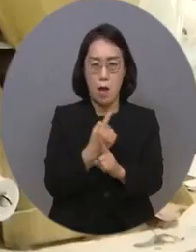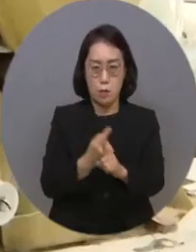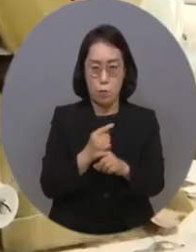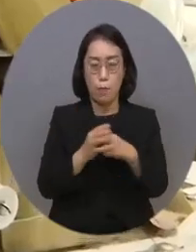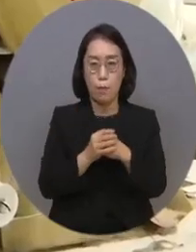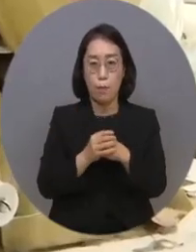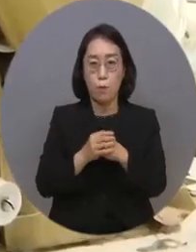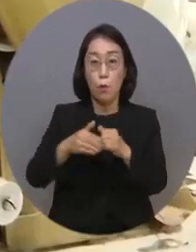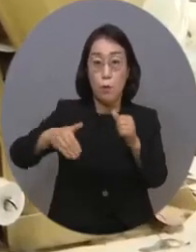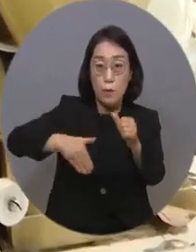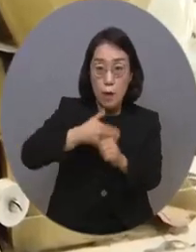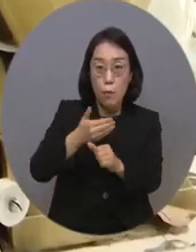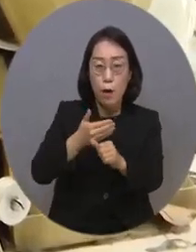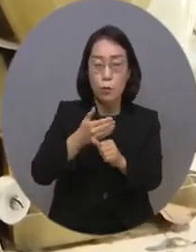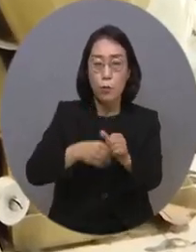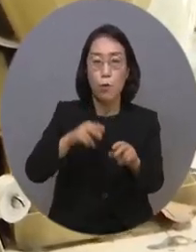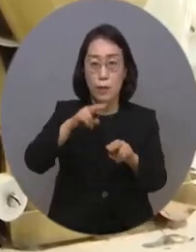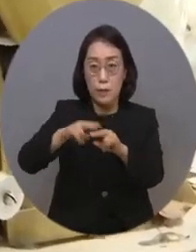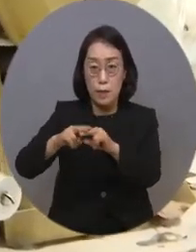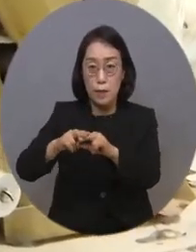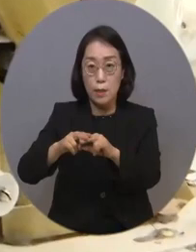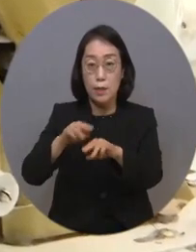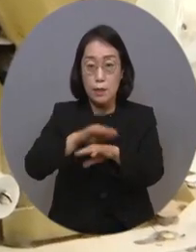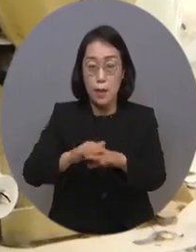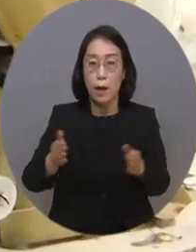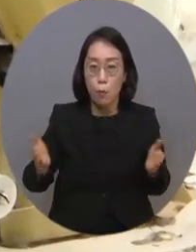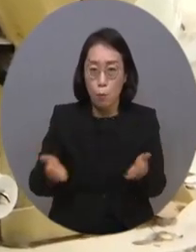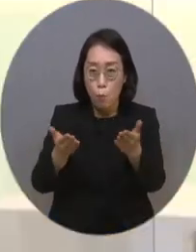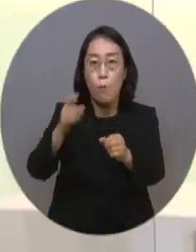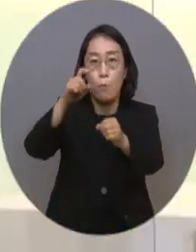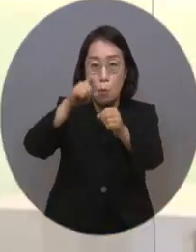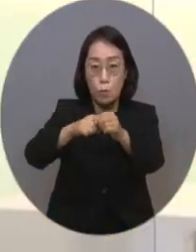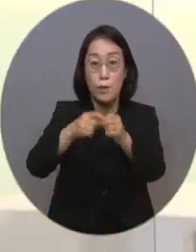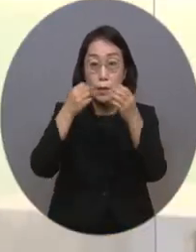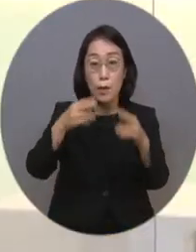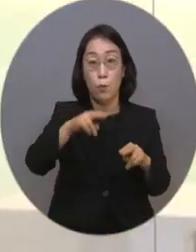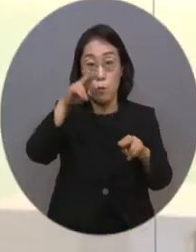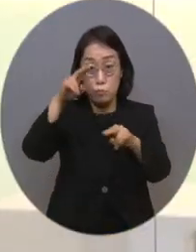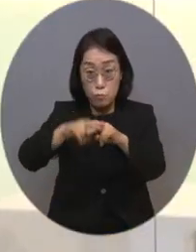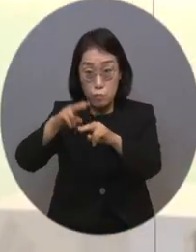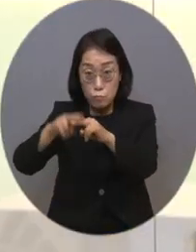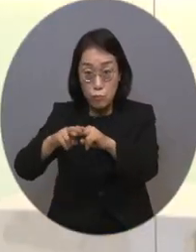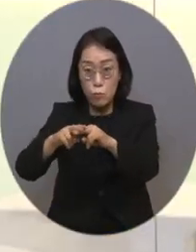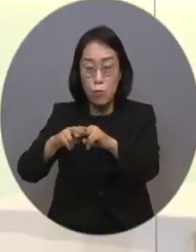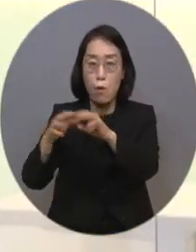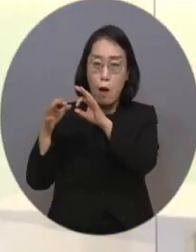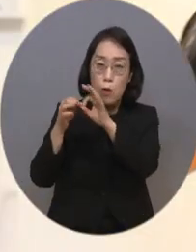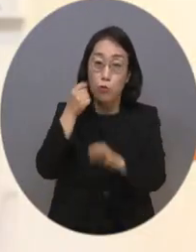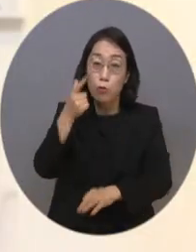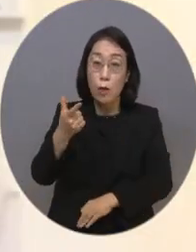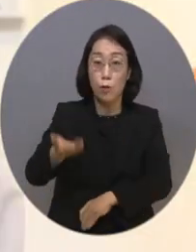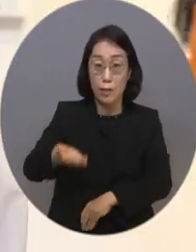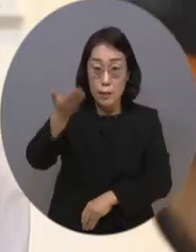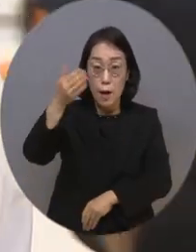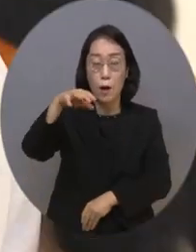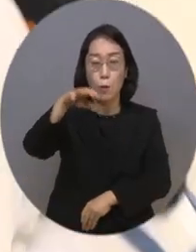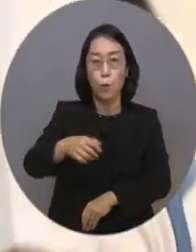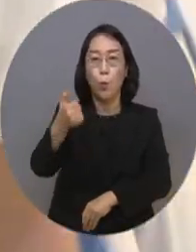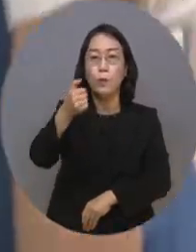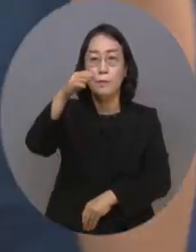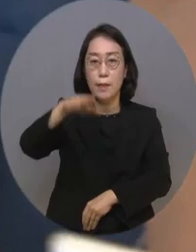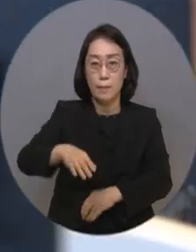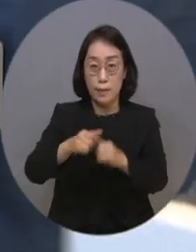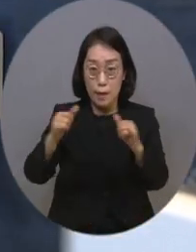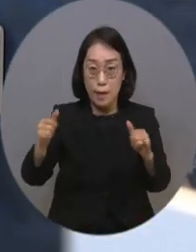신규 고용 유도를 위해 장애인 근로자를 신규 고용해 6개월 이상 고용을 유지한 5인 이상 50인 미만